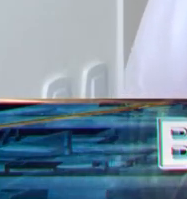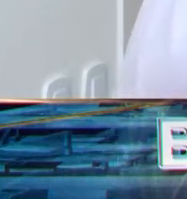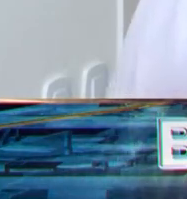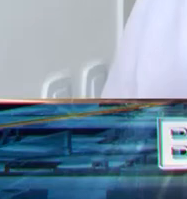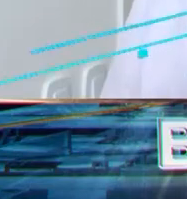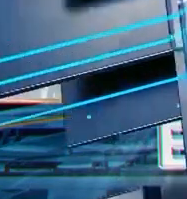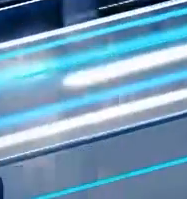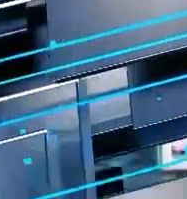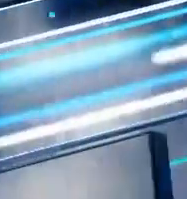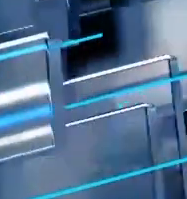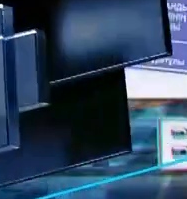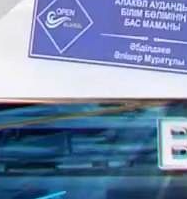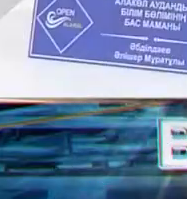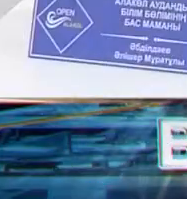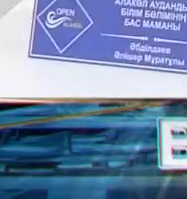шапқыламайды.